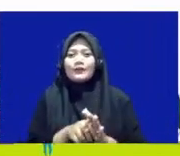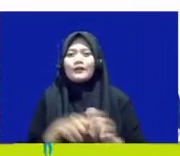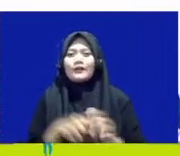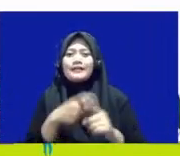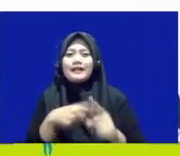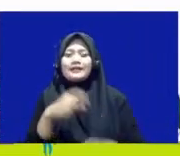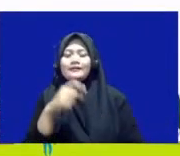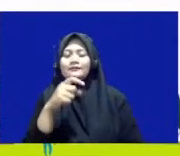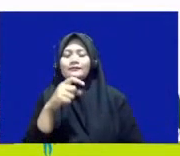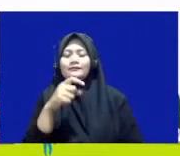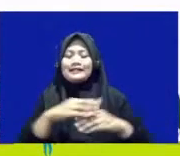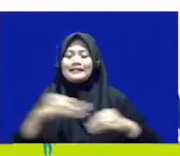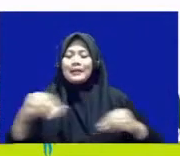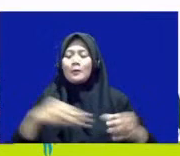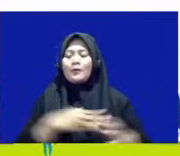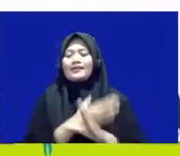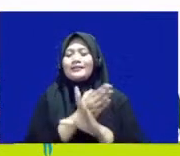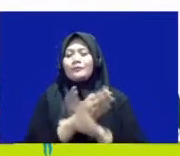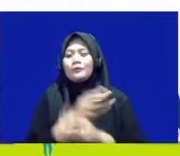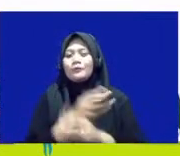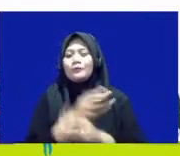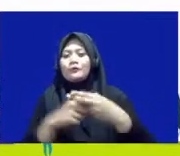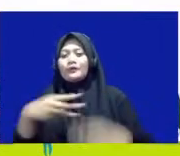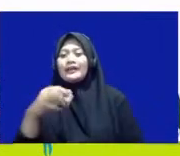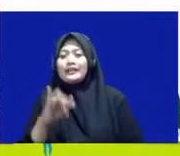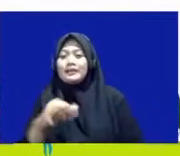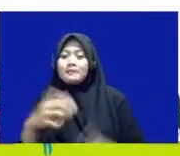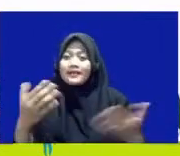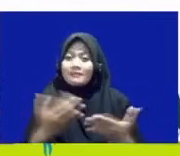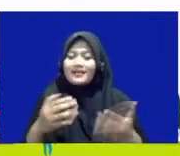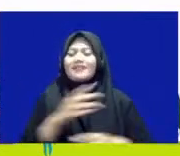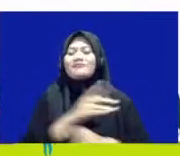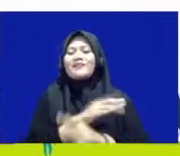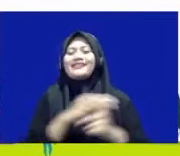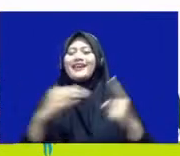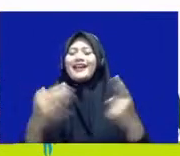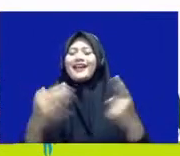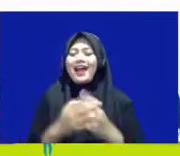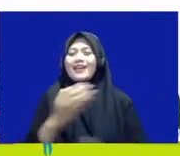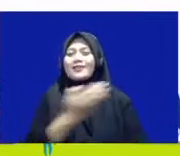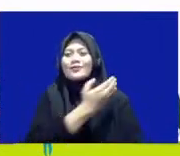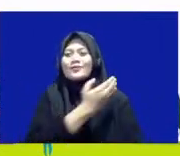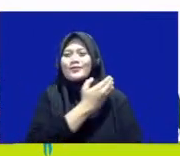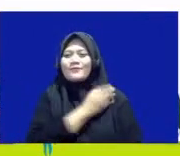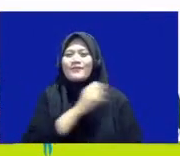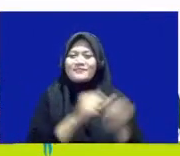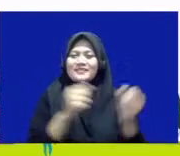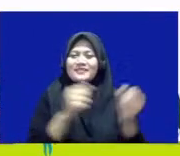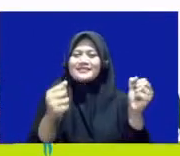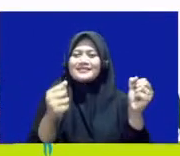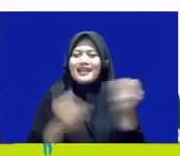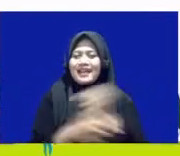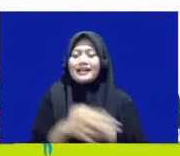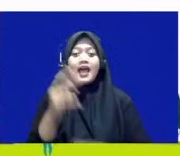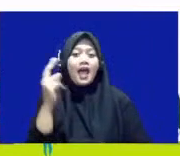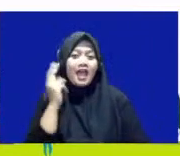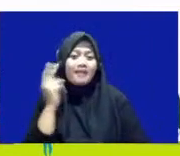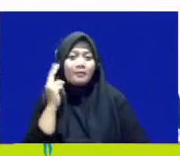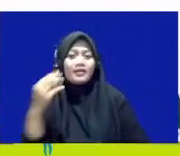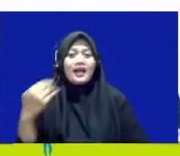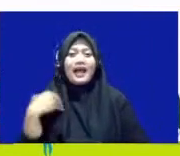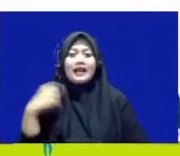Ferry, ya, itu bagaimana masyarakat korban bencana pengungsi ibu-ibu yang ada di Semeru